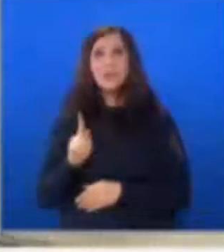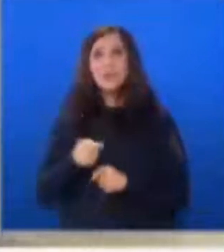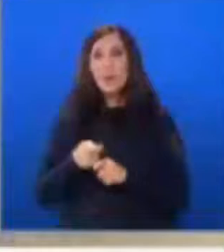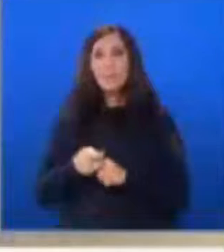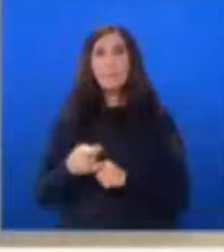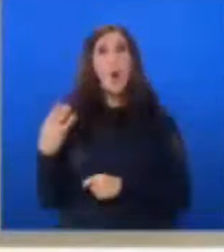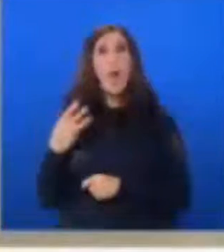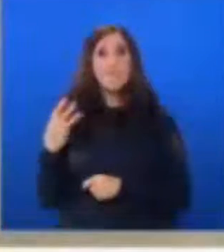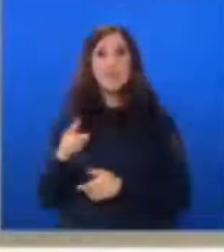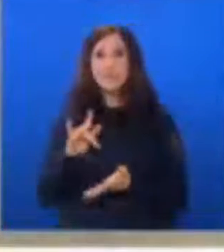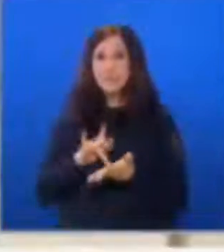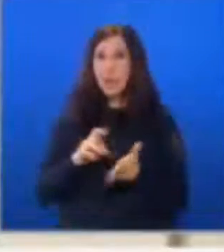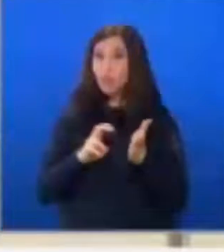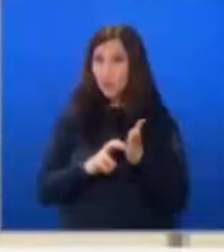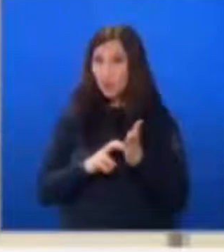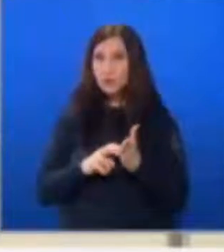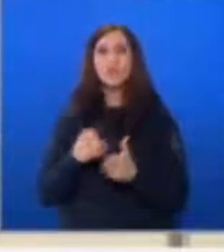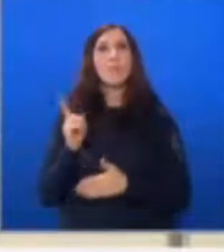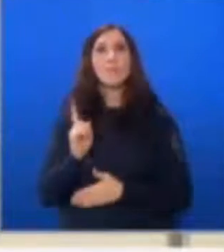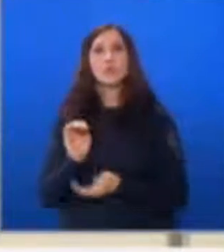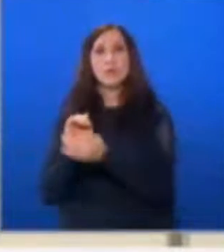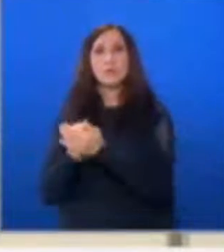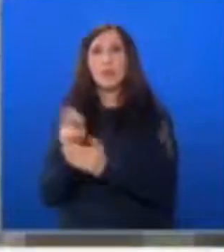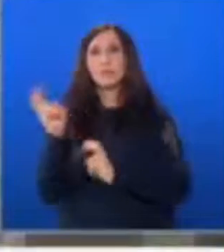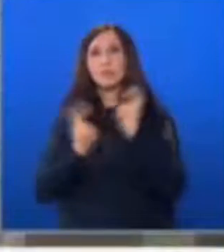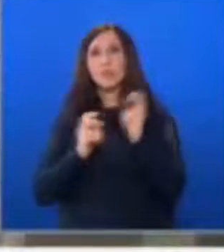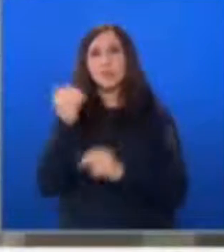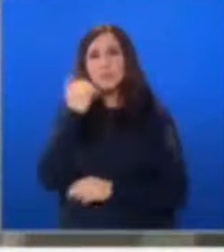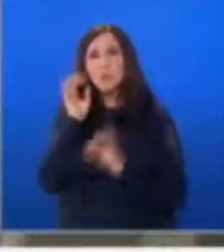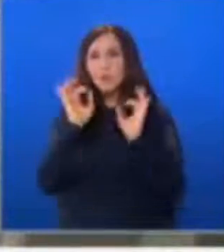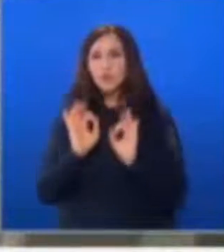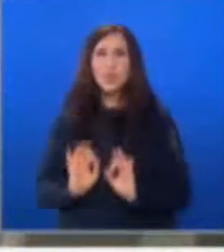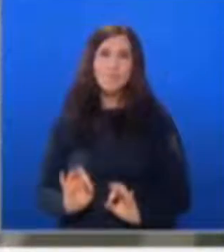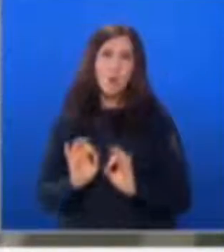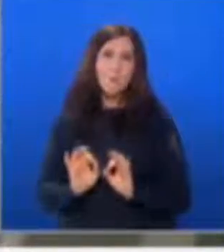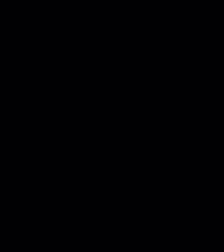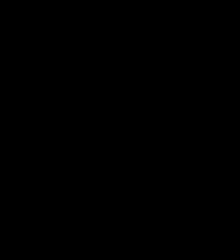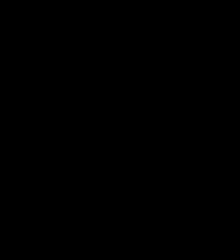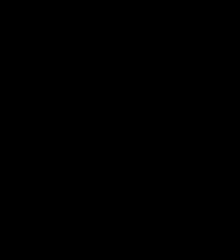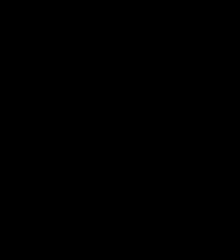по-ефективна. Тока от нея ще може да складира при производство и да се използва в точния момент.